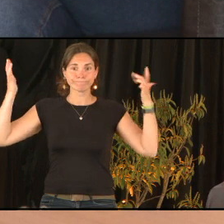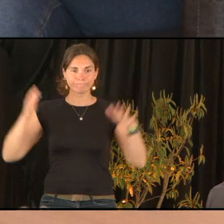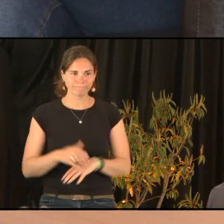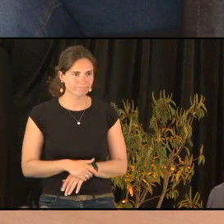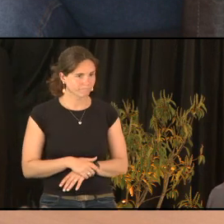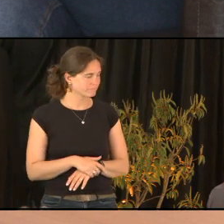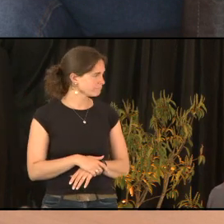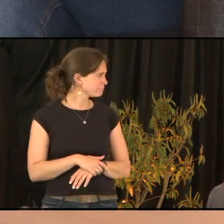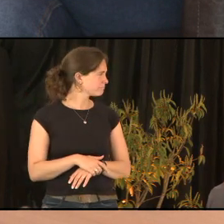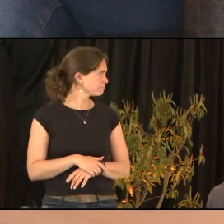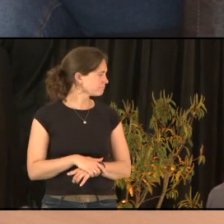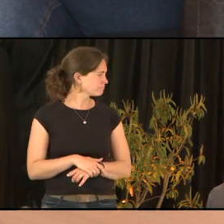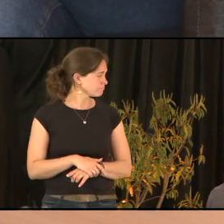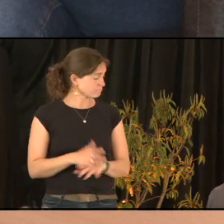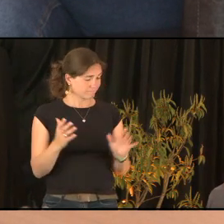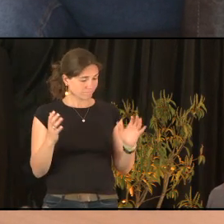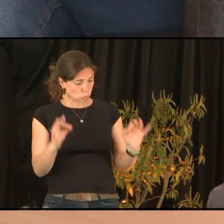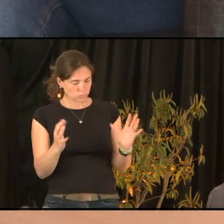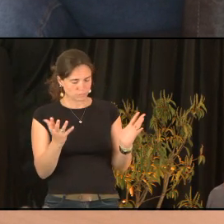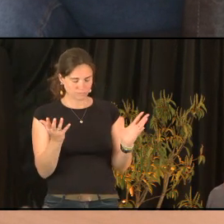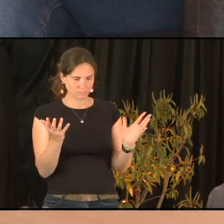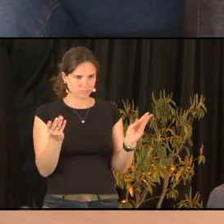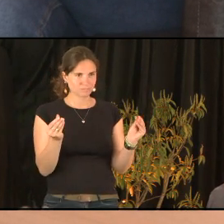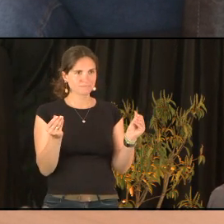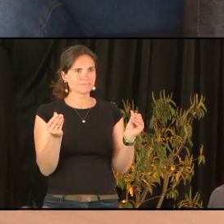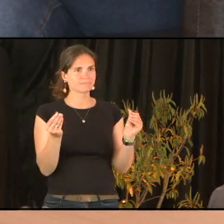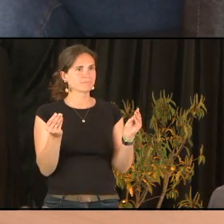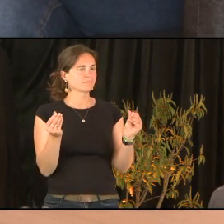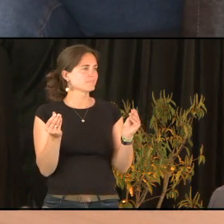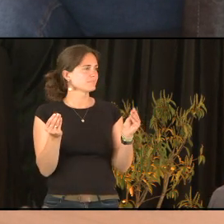Et à chaque fois, il y a